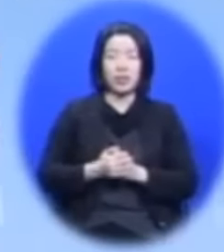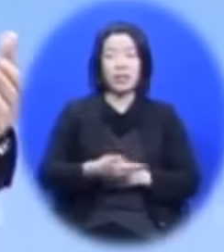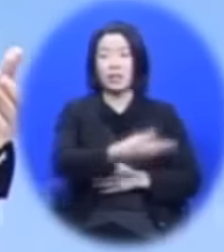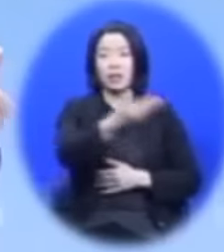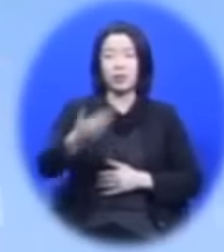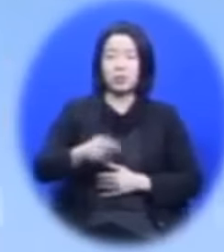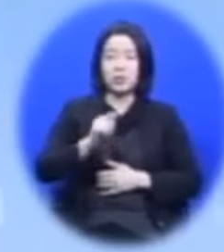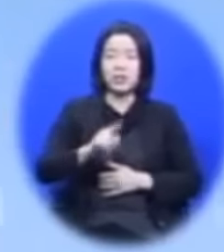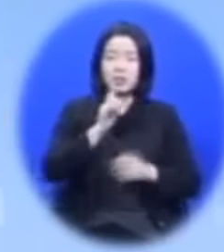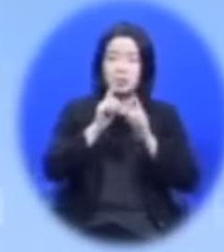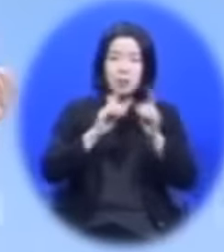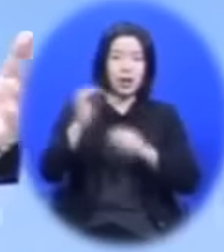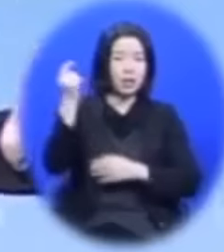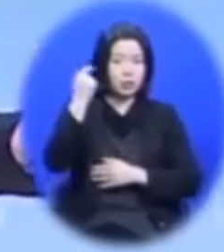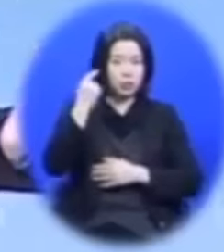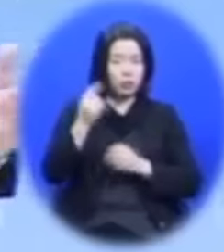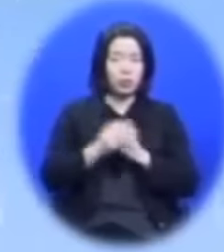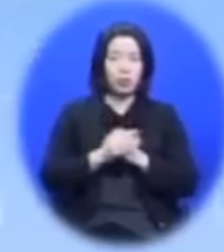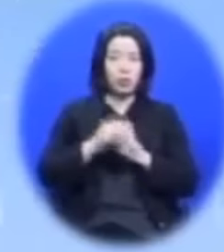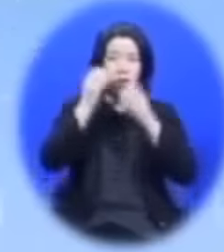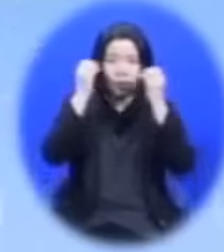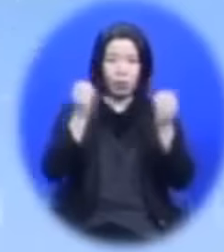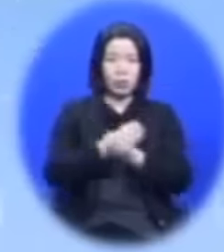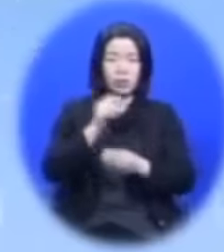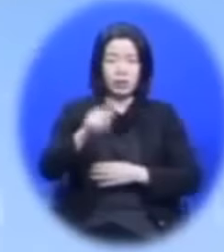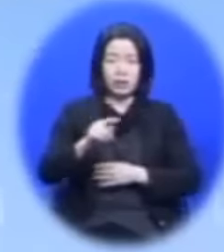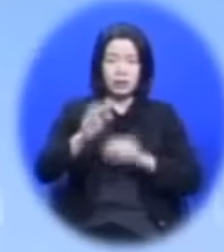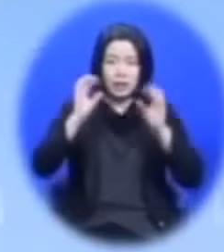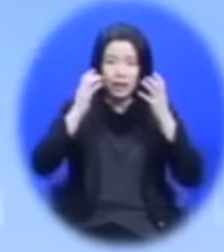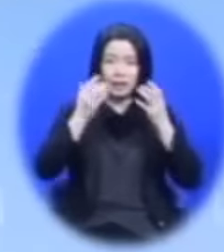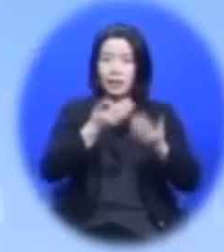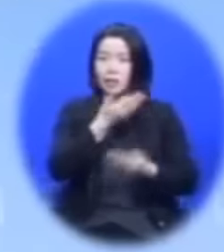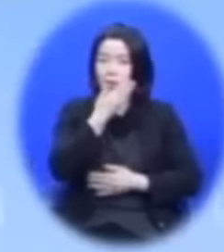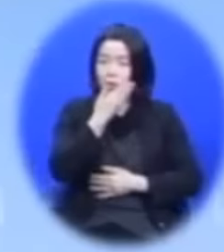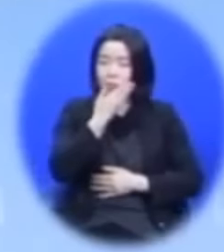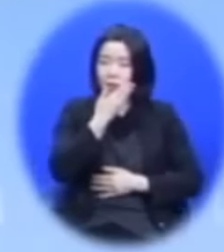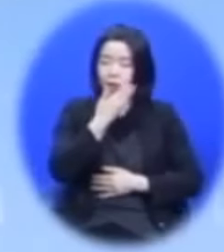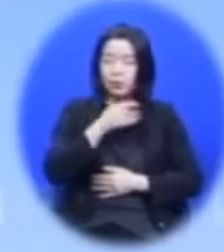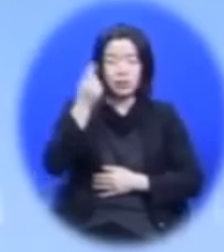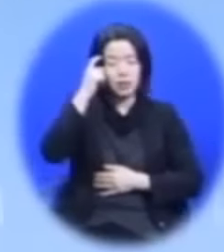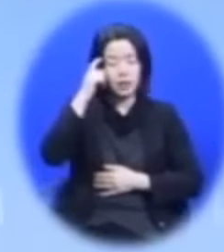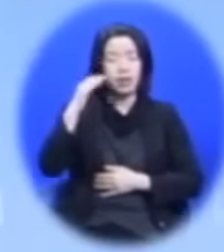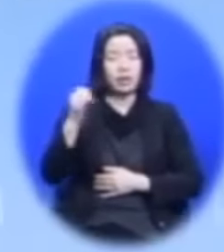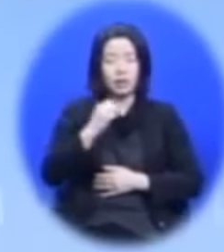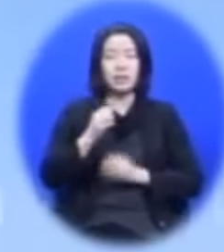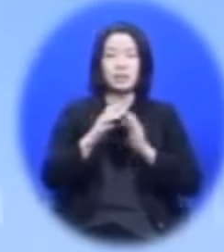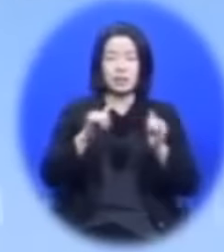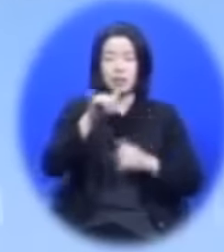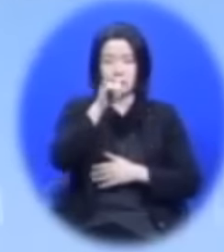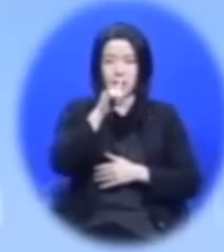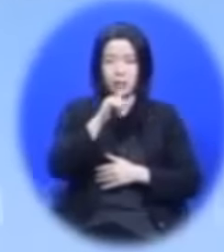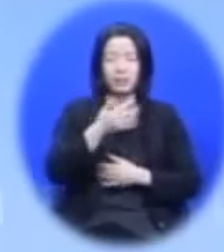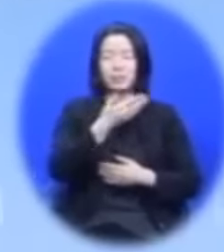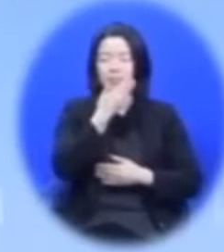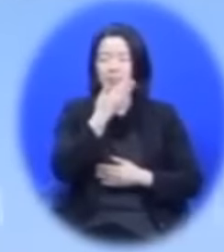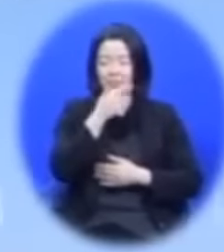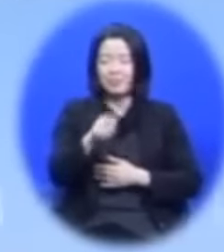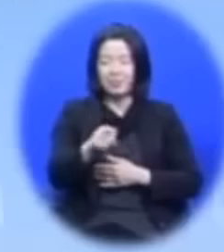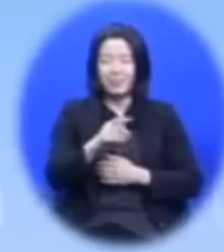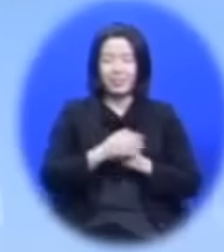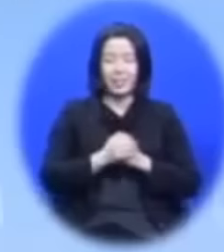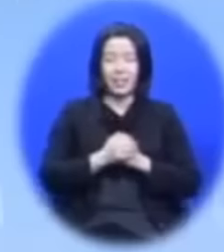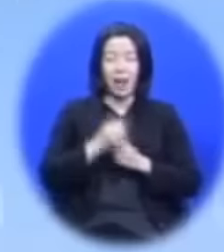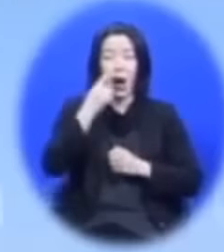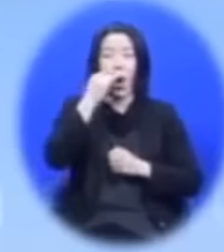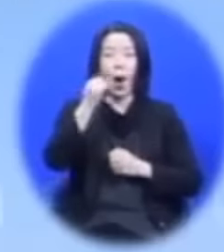여러분 이 이야기를 들으시고 오히려 그 아이가 귀엽다는 생각을 하시는 분도 있으실 거예요. 야, 참 귀엽다.